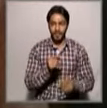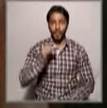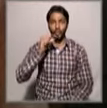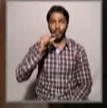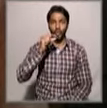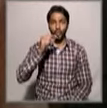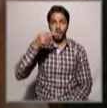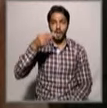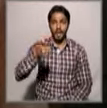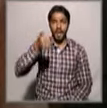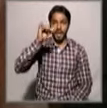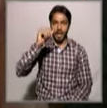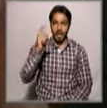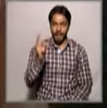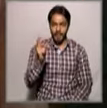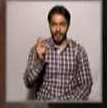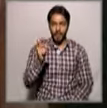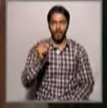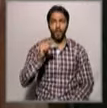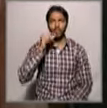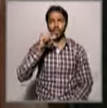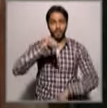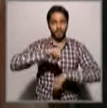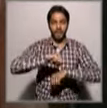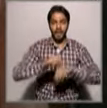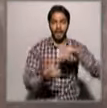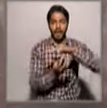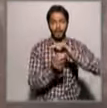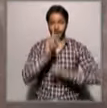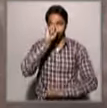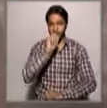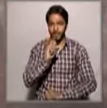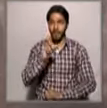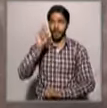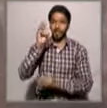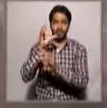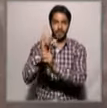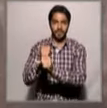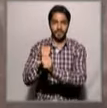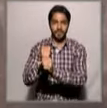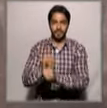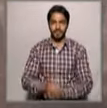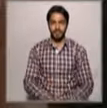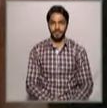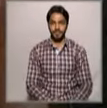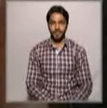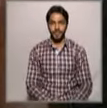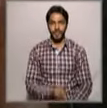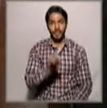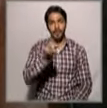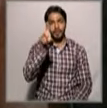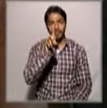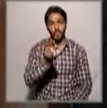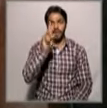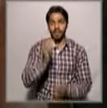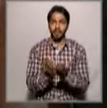دكتور بكلية الدعوة الإسلامية جامعة الأزهر، صلى الله عز وجل أن ينفعنا بها قبل الله منكم وتقبل الله منكم، وأسأل الله عز وجل